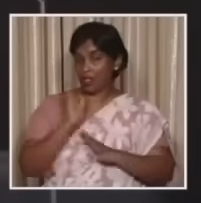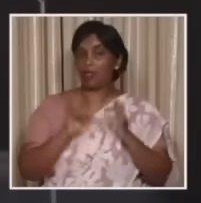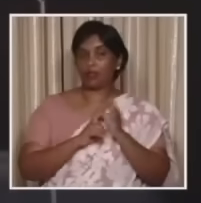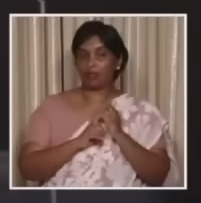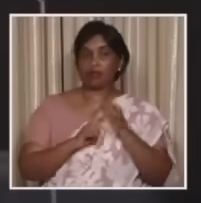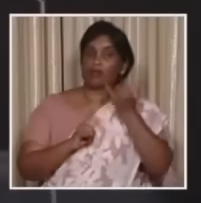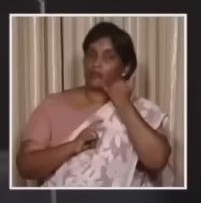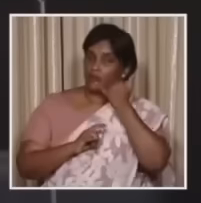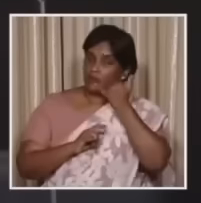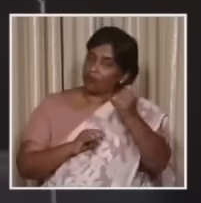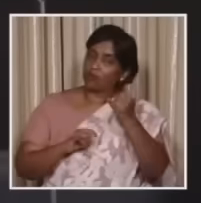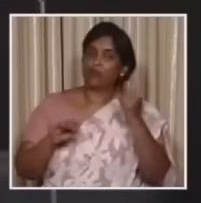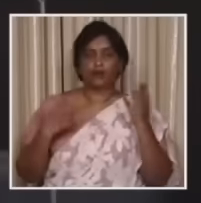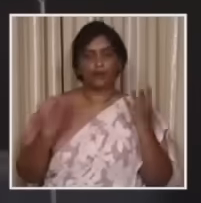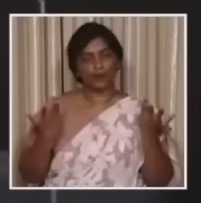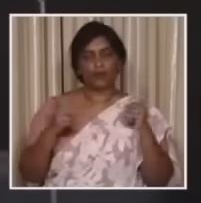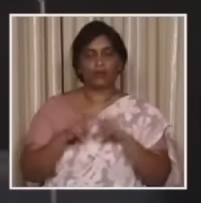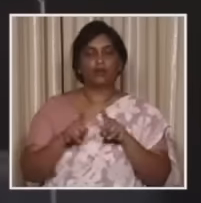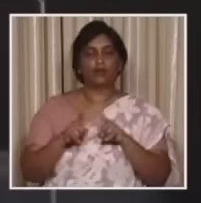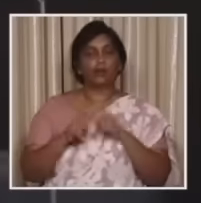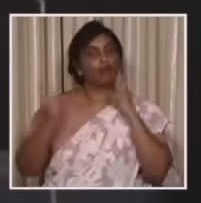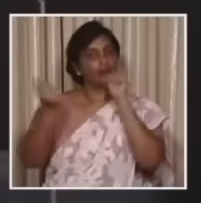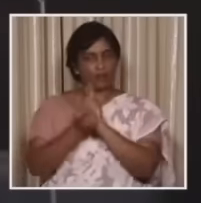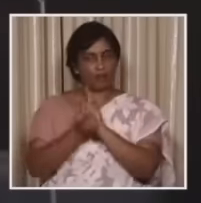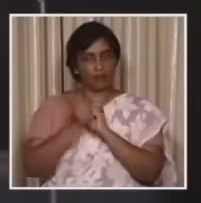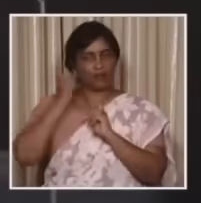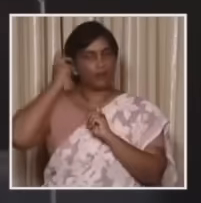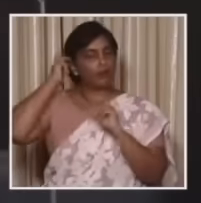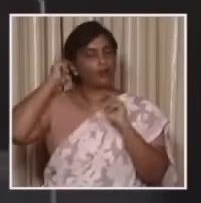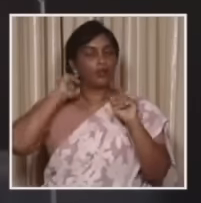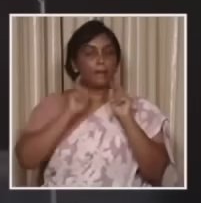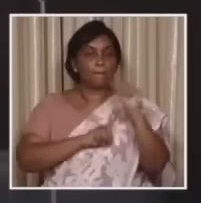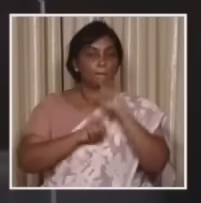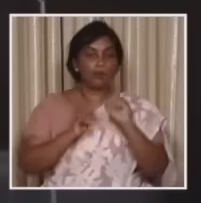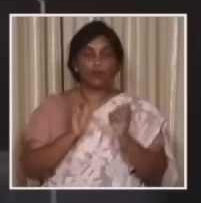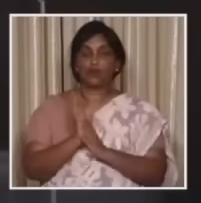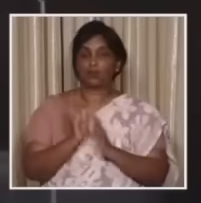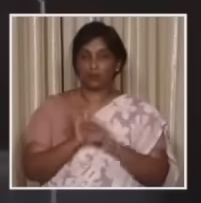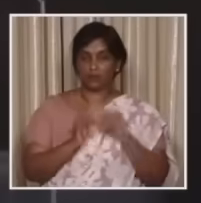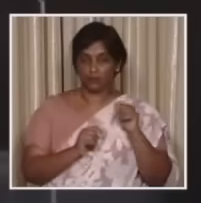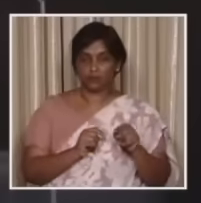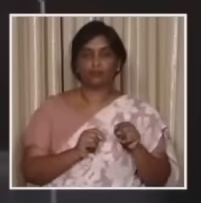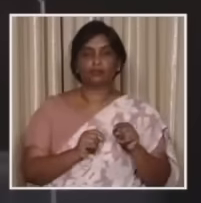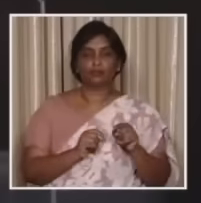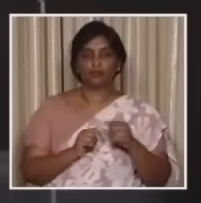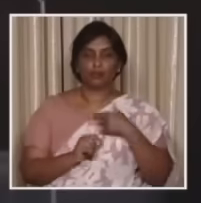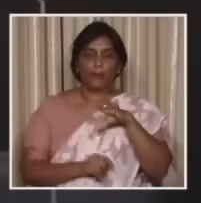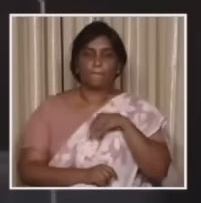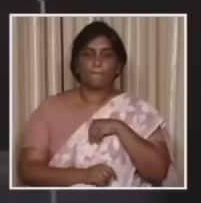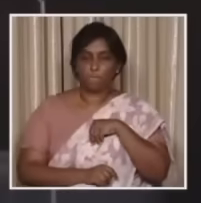එක්ක දුරකථනයෙන් කතා කරනවා එහෙම නැත්නම් ඔහු හමු වෙනවා මෙයා පාර්ලිමේන්තු කාරක සභාවේදීත් මේක